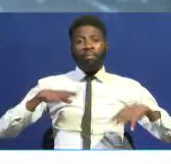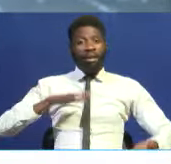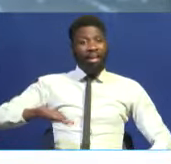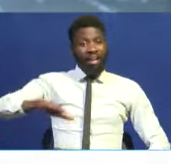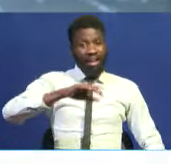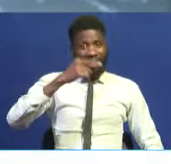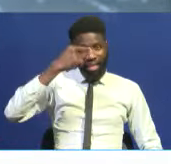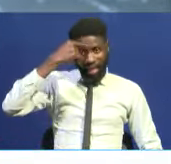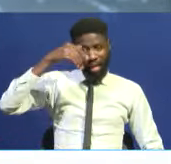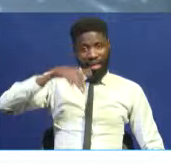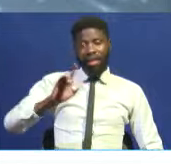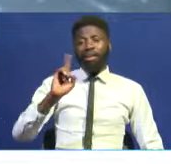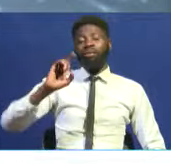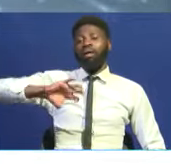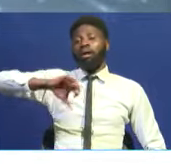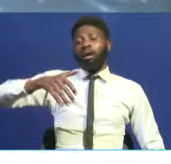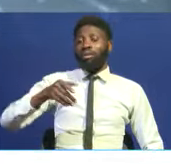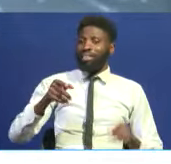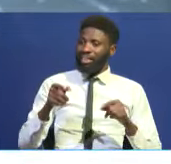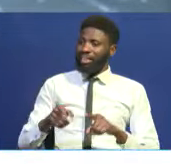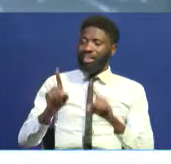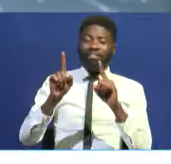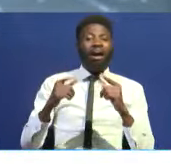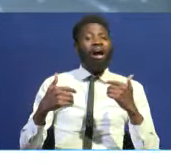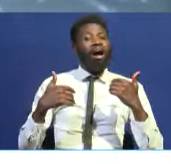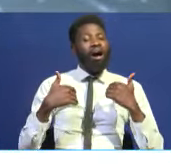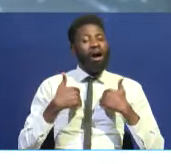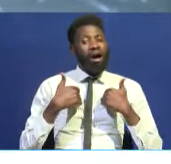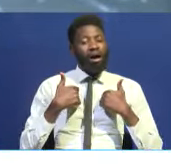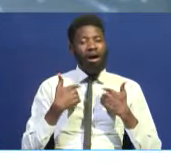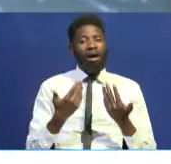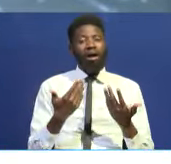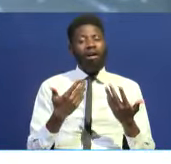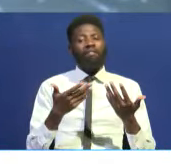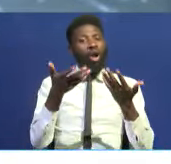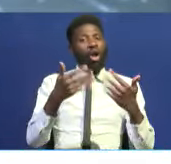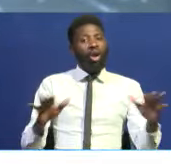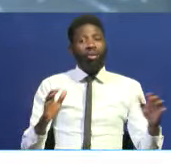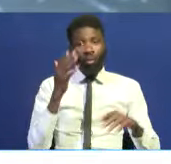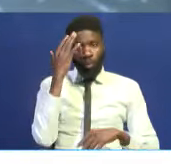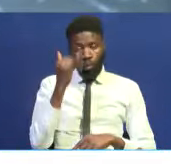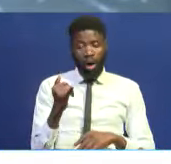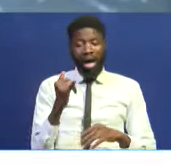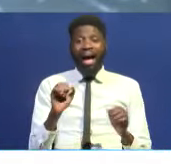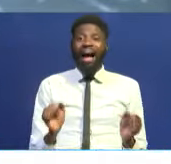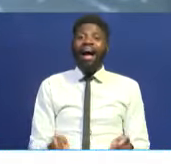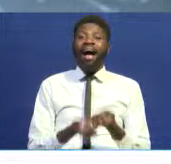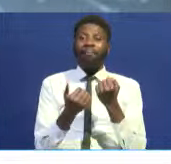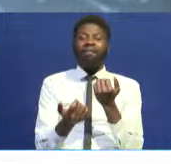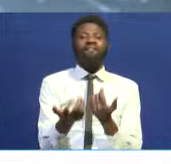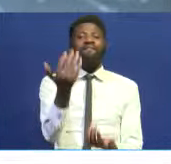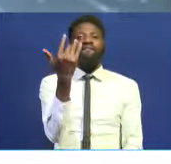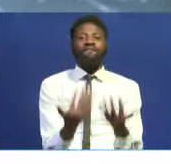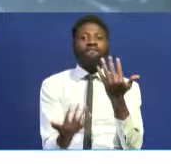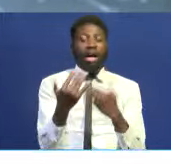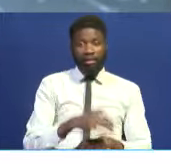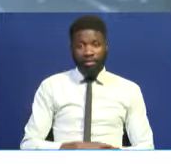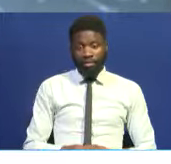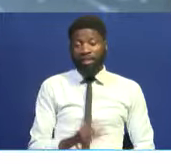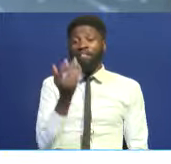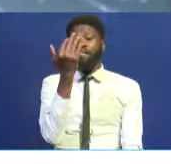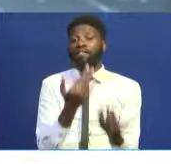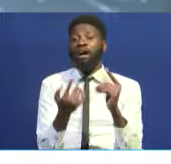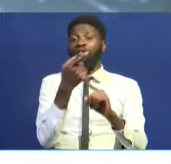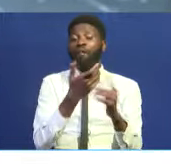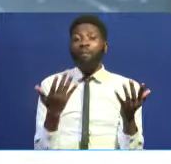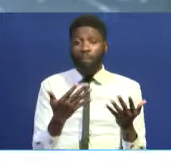leo asubuhi uliosababishwa na moto mkubwa katika barabara ya Desai. Inasemekana mlipuko huo ulitoka kwenye hoteli moja baada ya